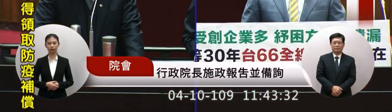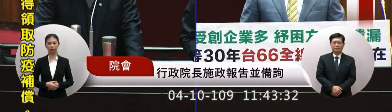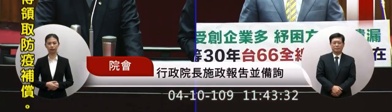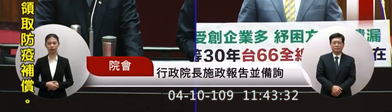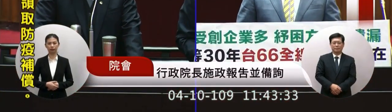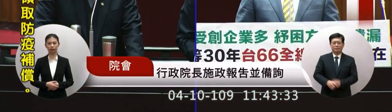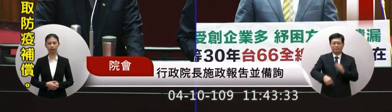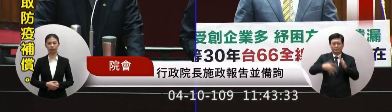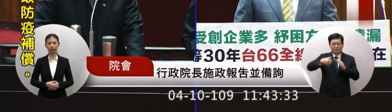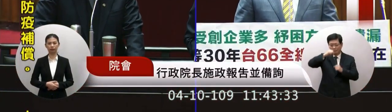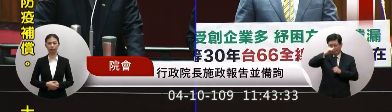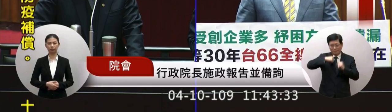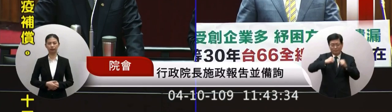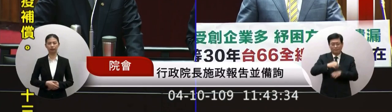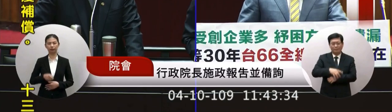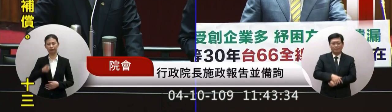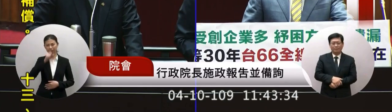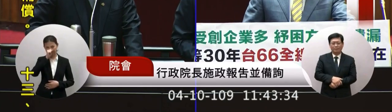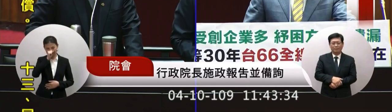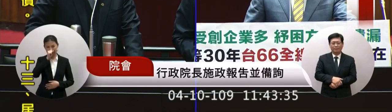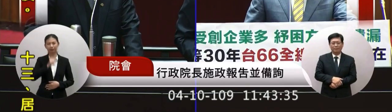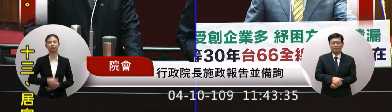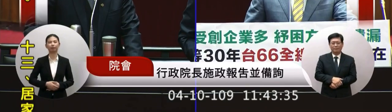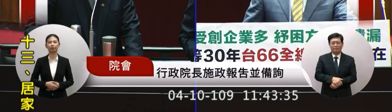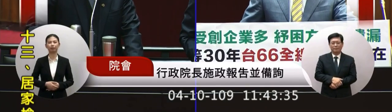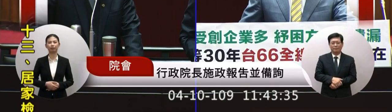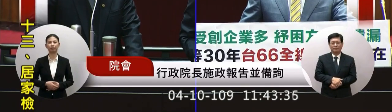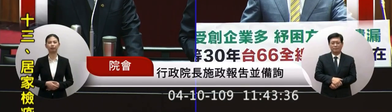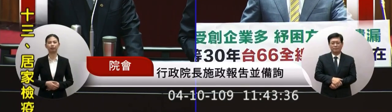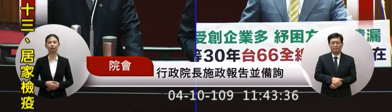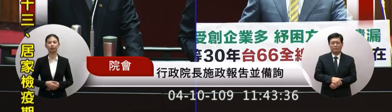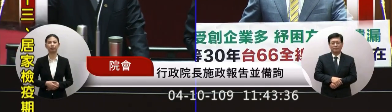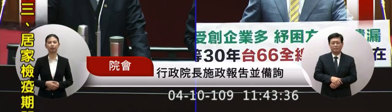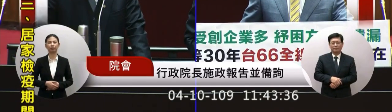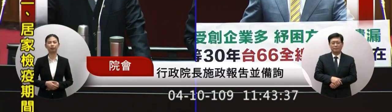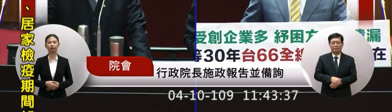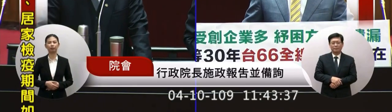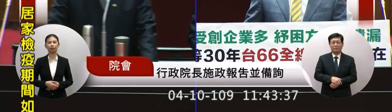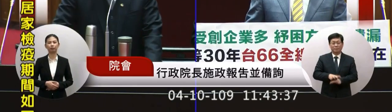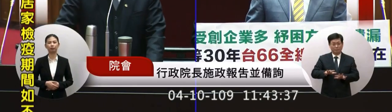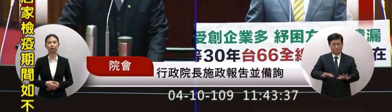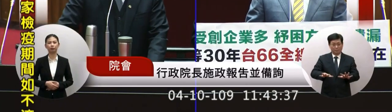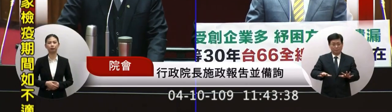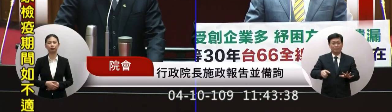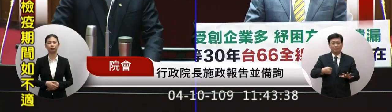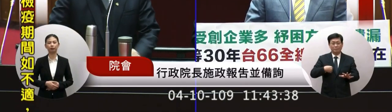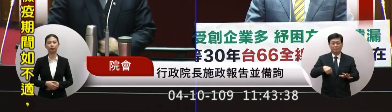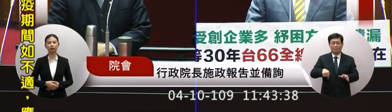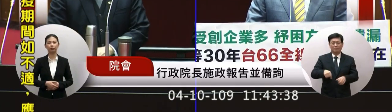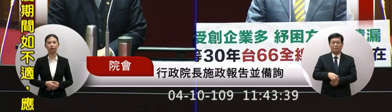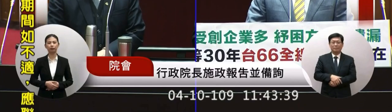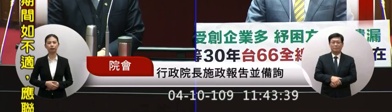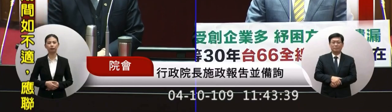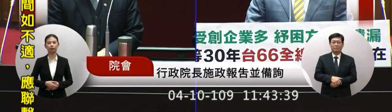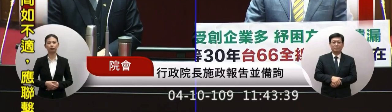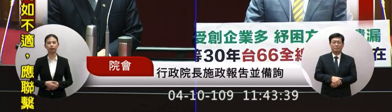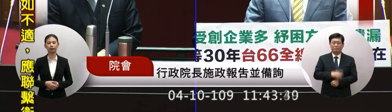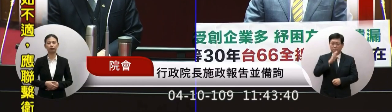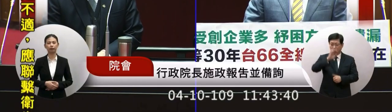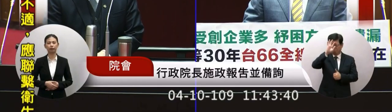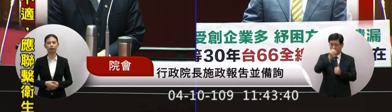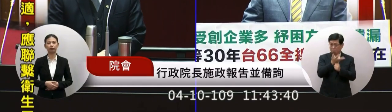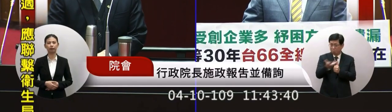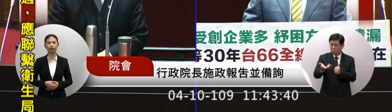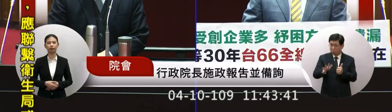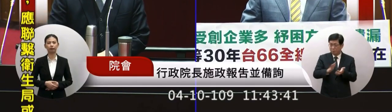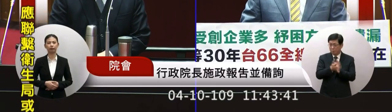院长早，部长。 部长你好。 早。 我们这一次哈的这个疫情哈